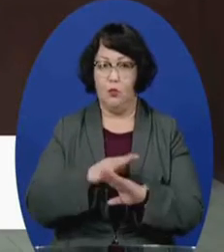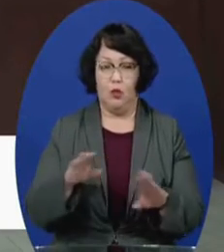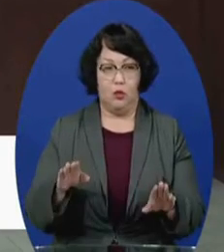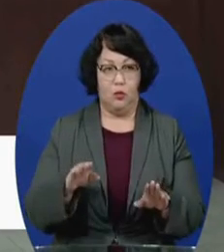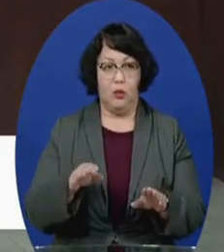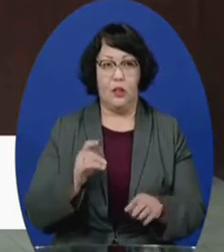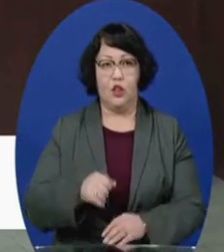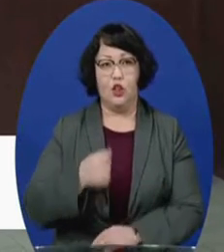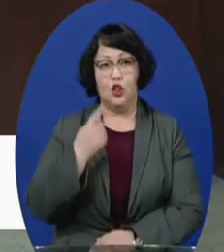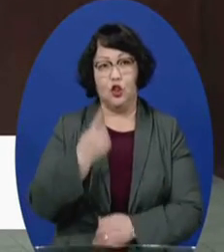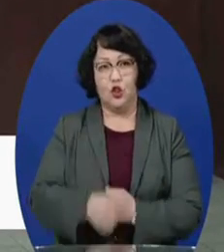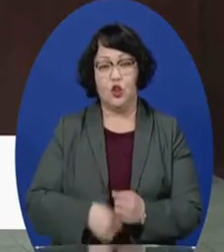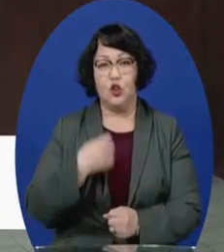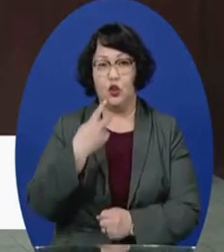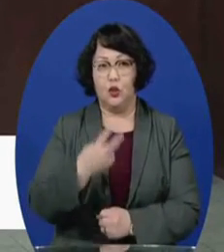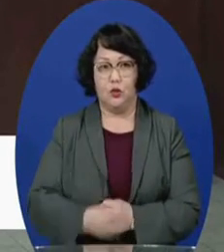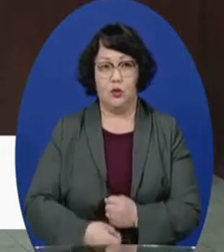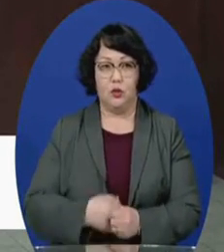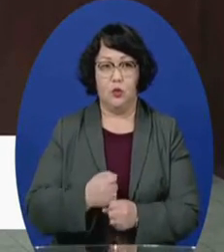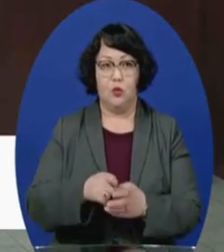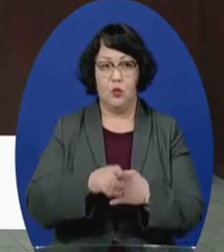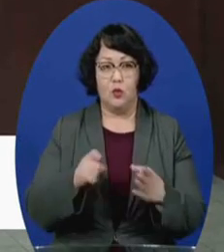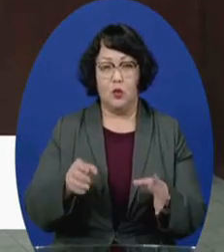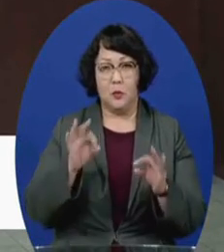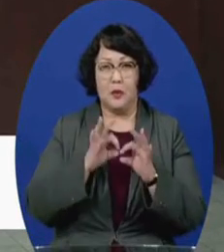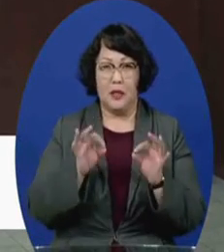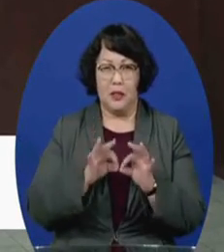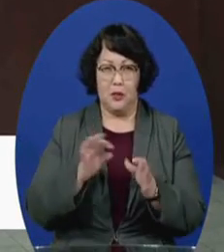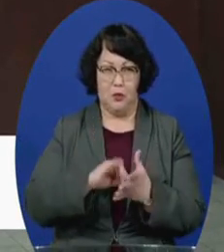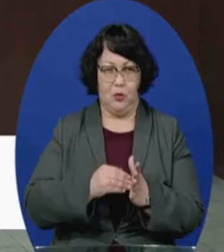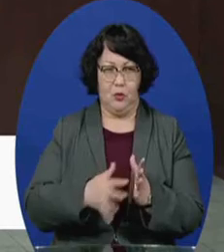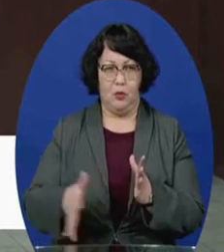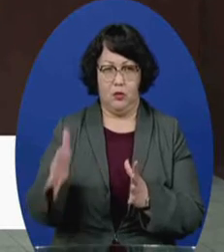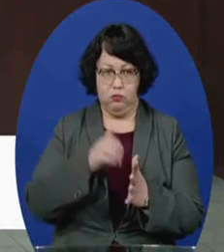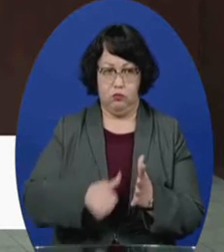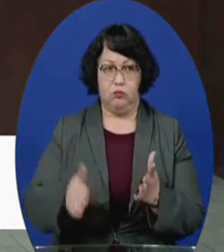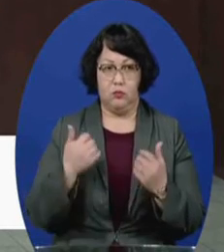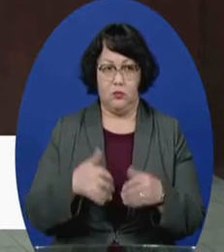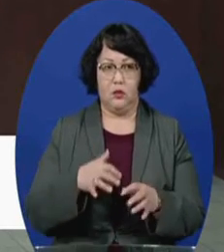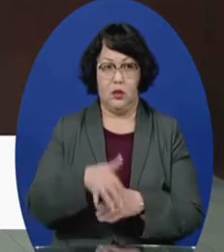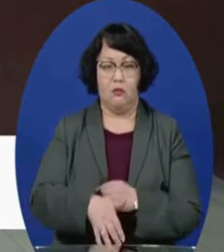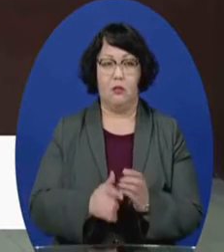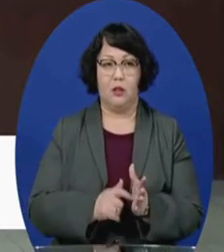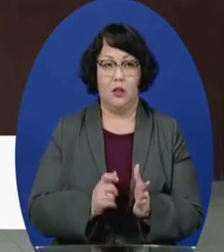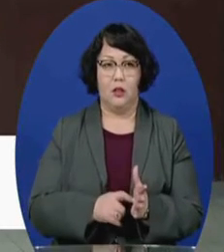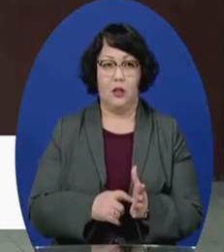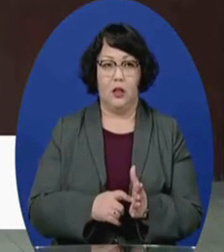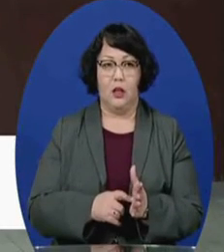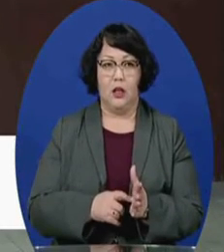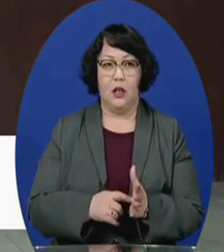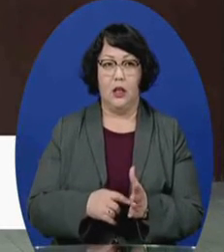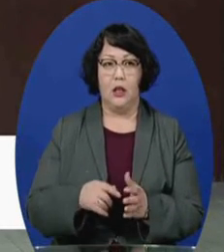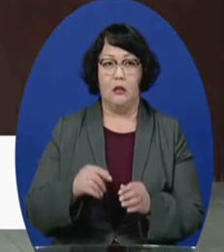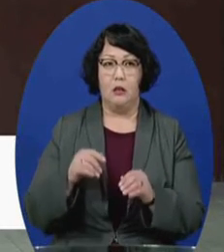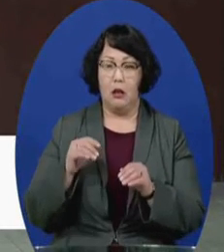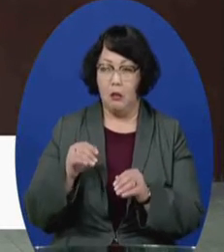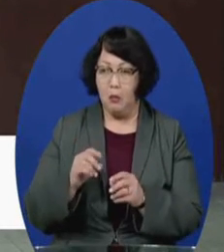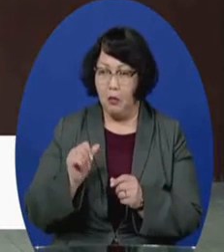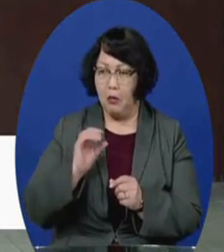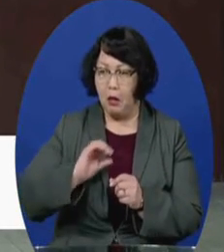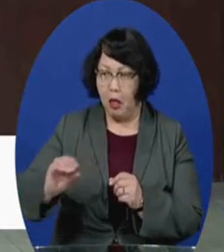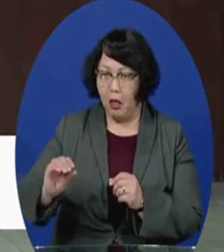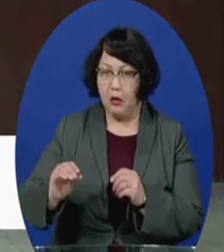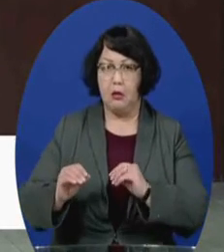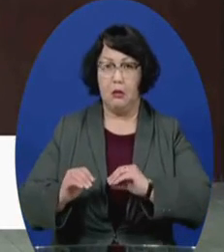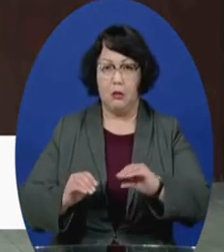Шийдвэл тэгээ нэг хоёр жил дамуулаад яг ингээд цогцоор нэг асуудлаа шийдэж гараас гаргаж байна тийм ээ. Тэгвэл тэгээд энэ ч нэг төгжрөл гээл нэг хэдэн төгрөг тавиал